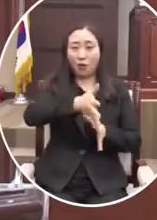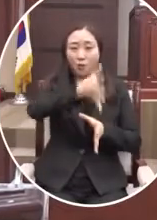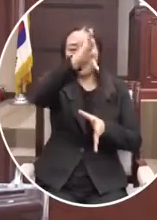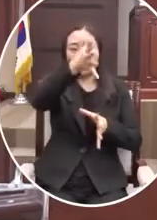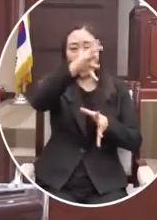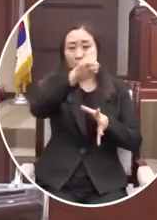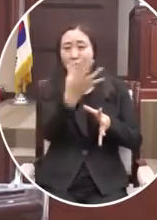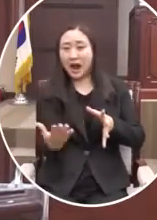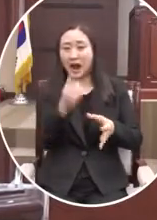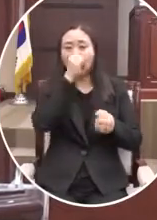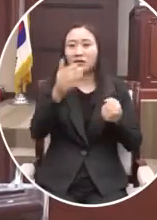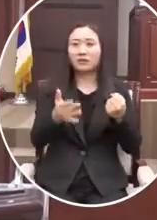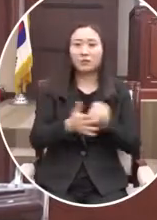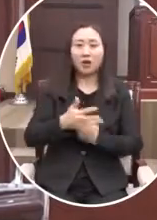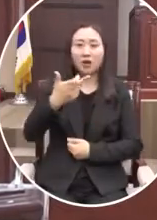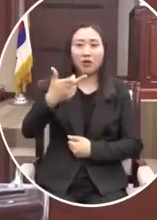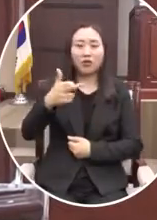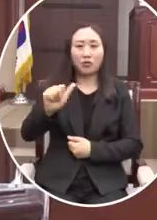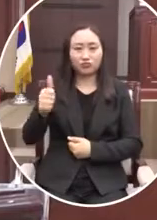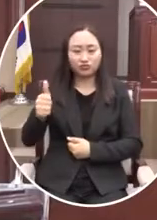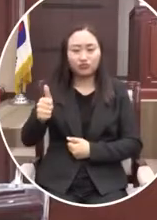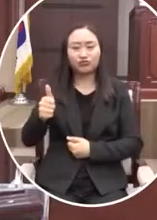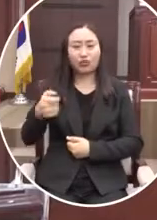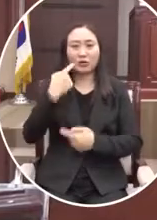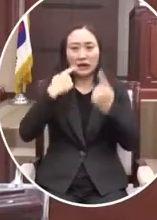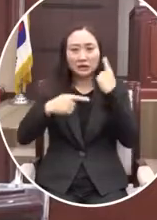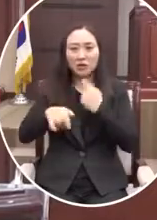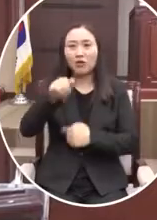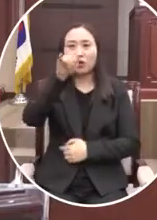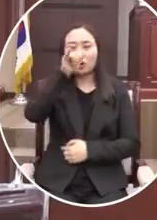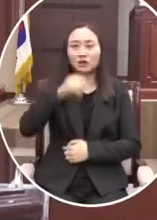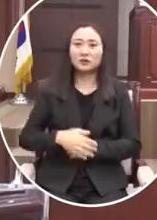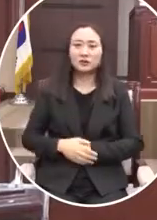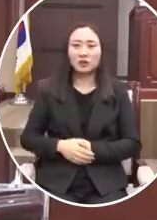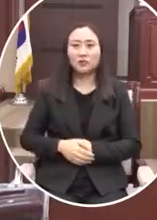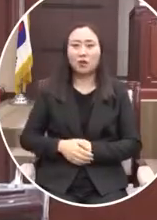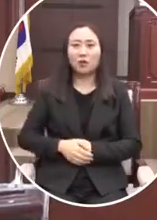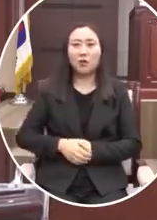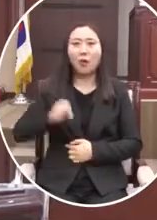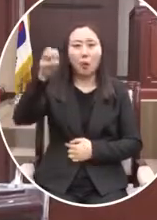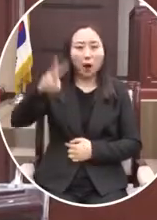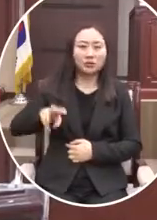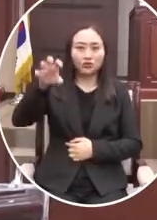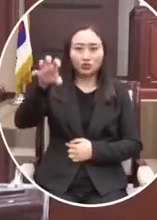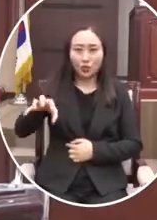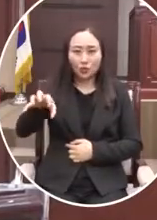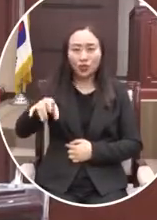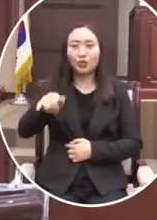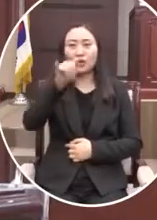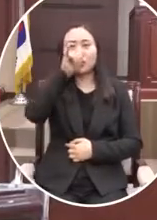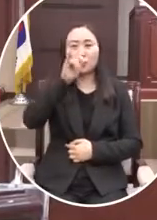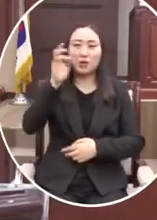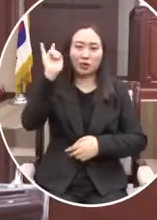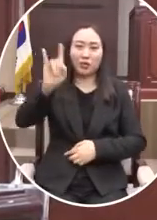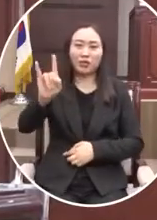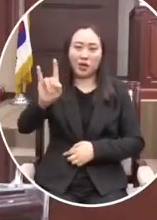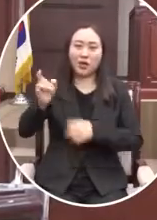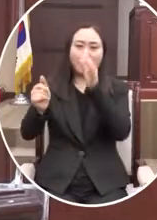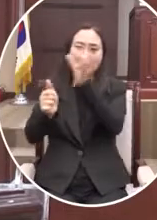외벽이 무너져 17명의 사상자가 나온 광주 동구 학동 참사의